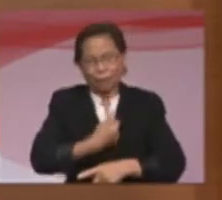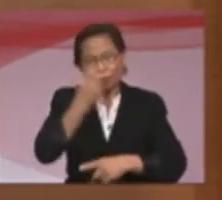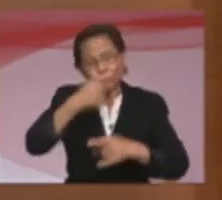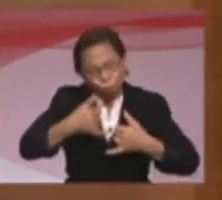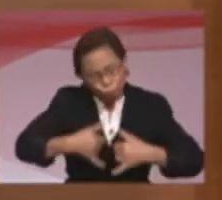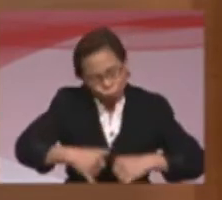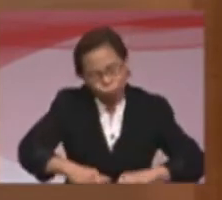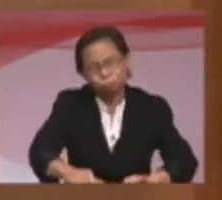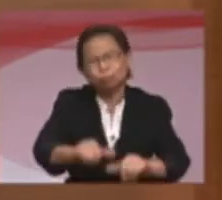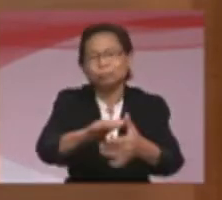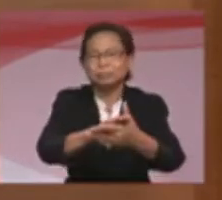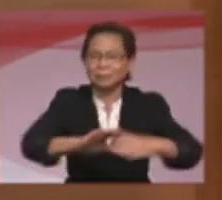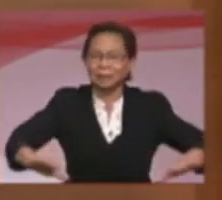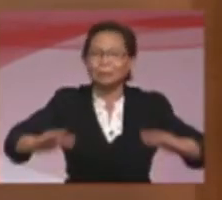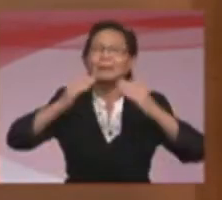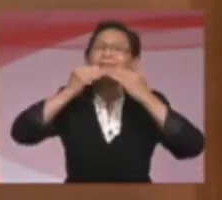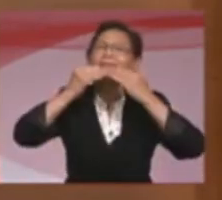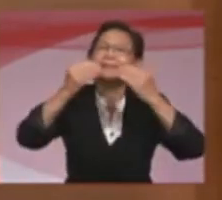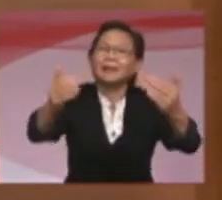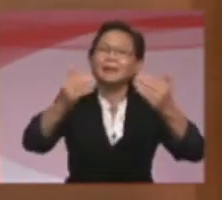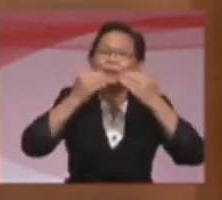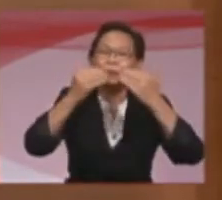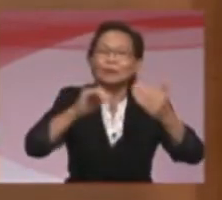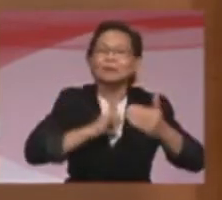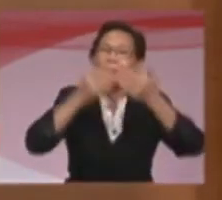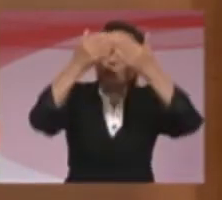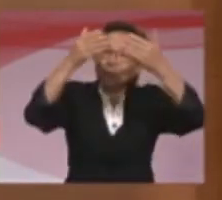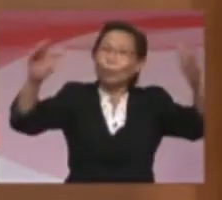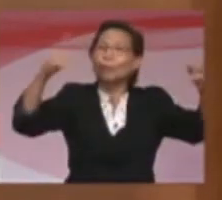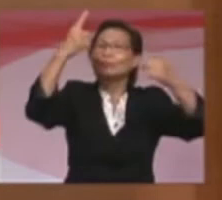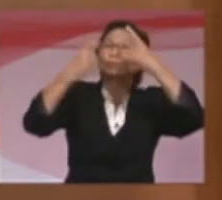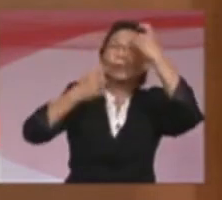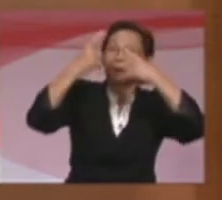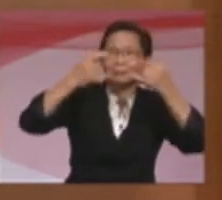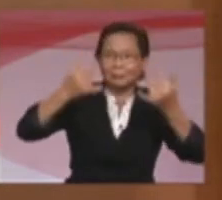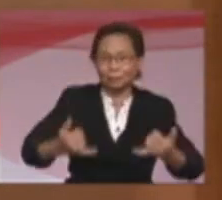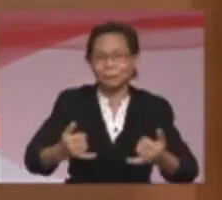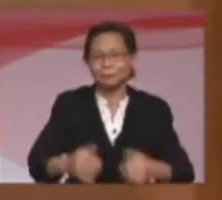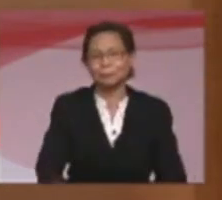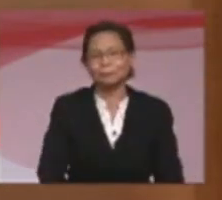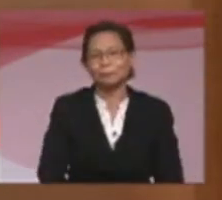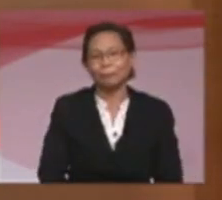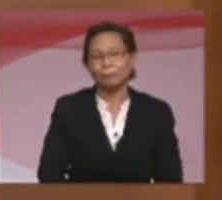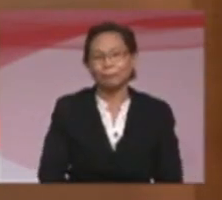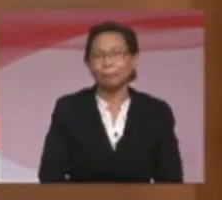terus kekal selamat. Terima kasih. Saya buka kepada soalan.